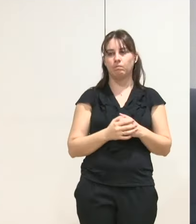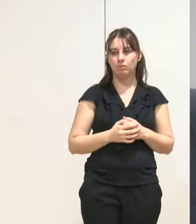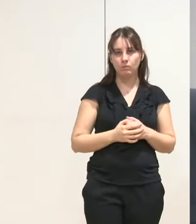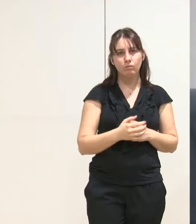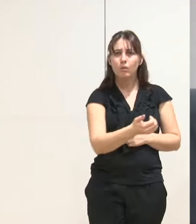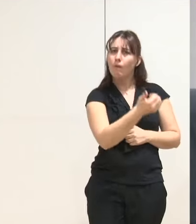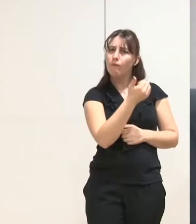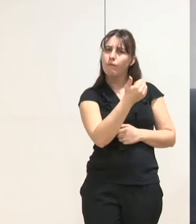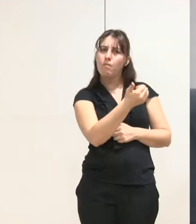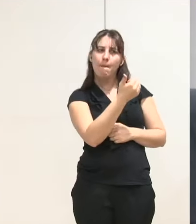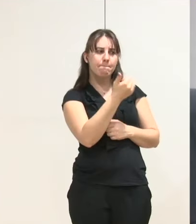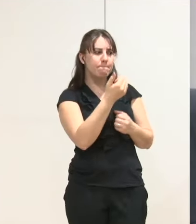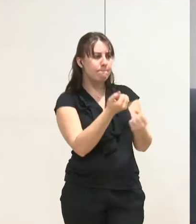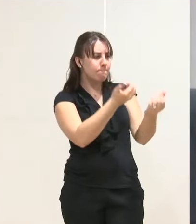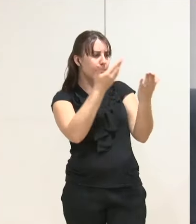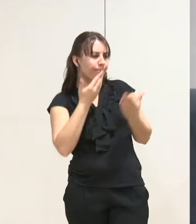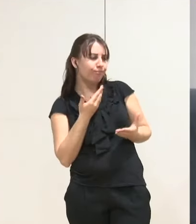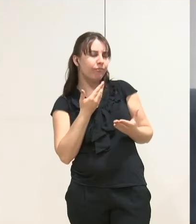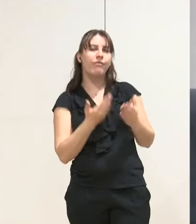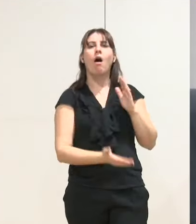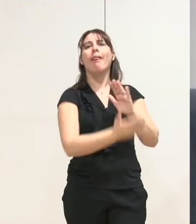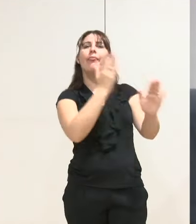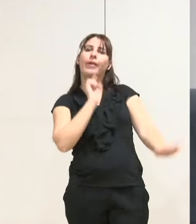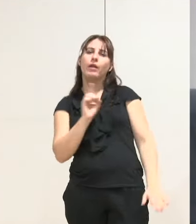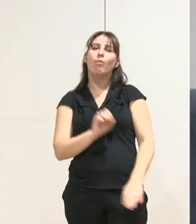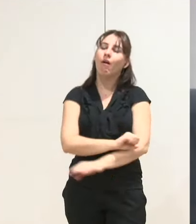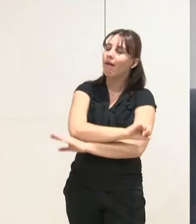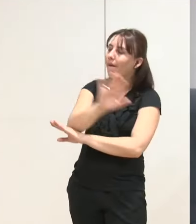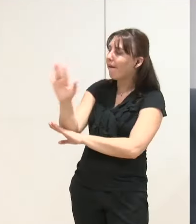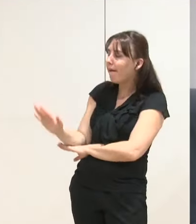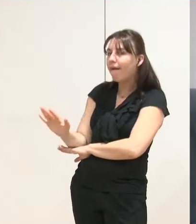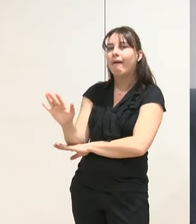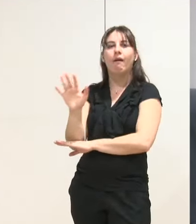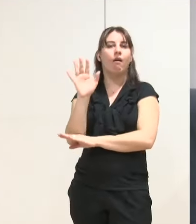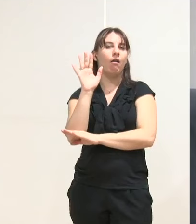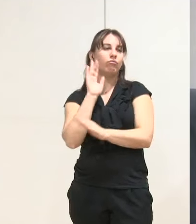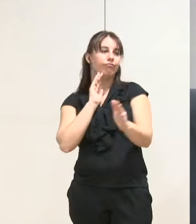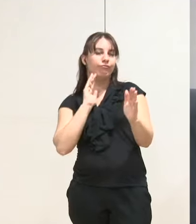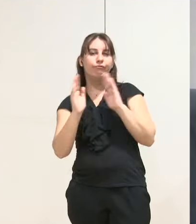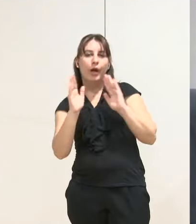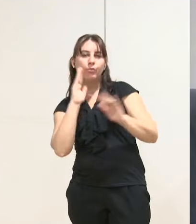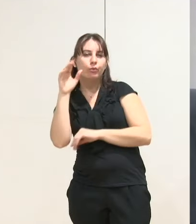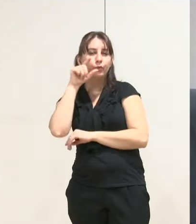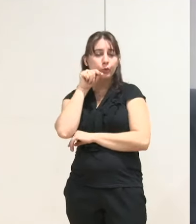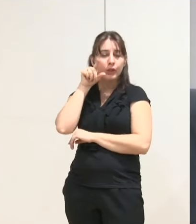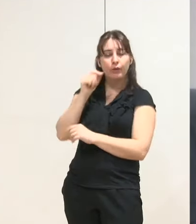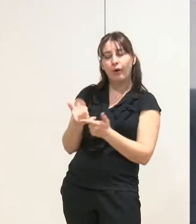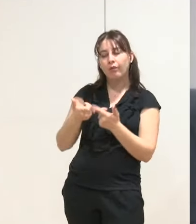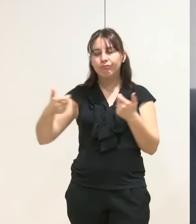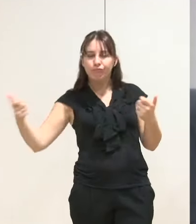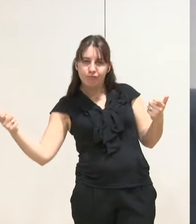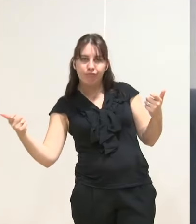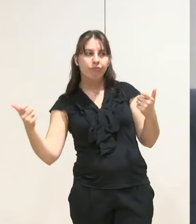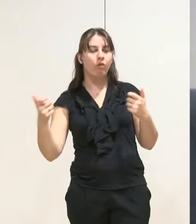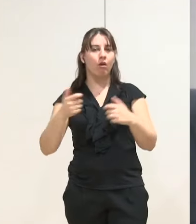nous l'aviez ENF pas directement mais on avait lu notamment sur les réseaux sociaux la majorité dev